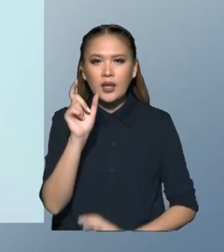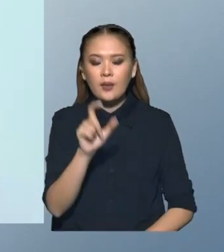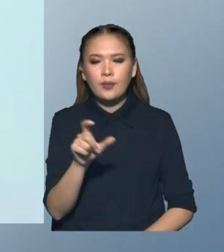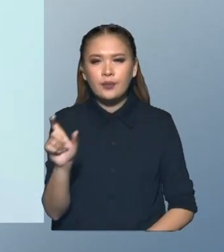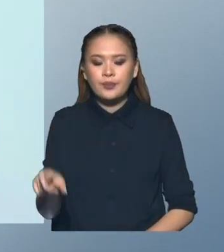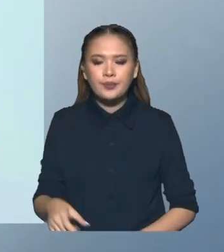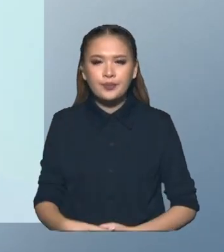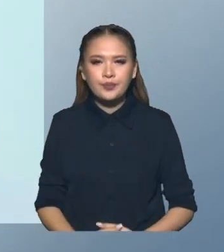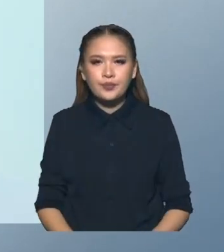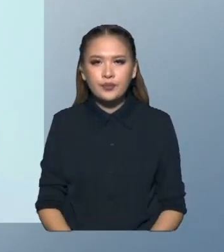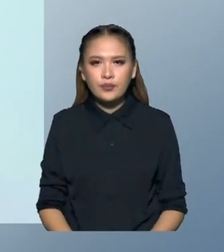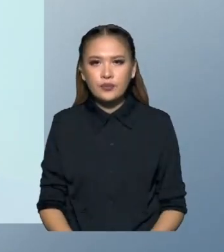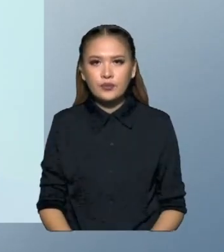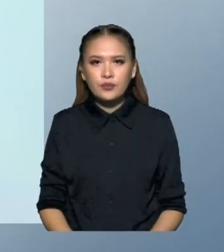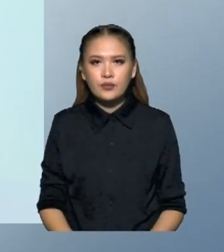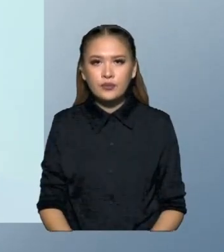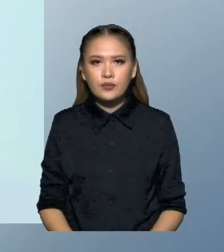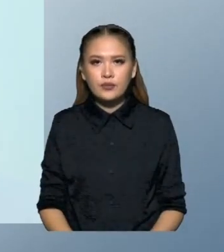береді.